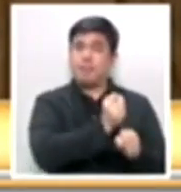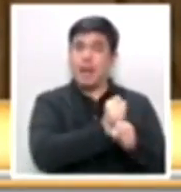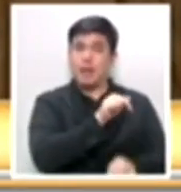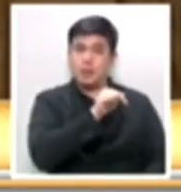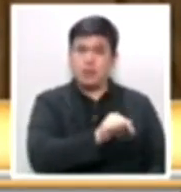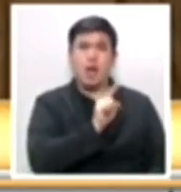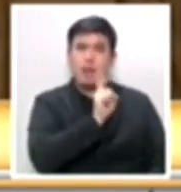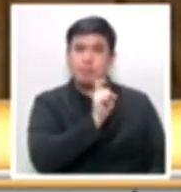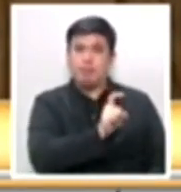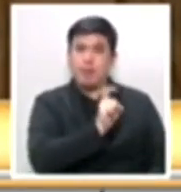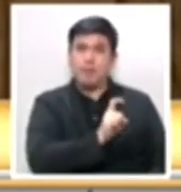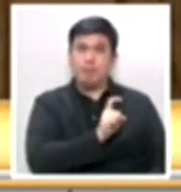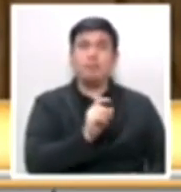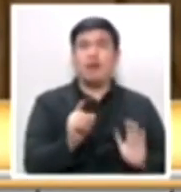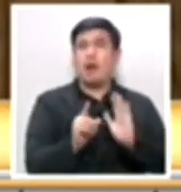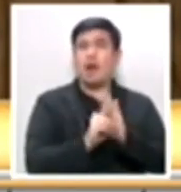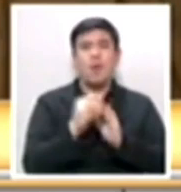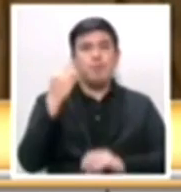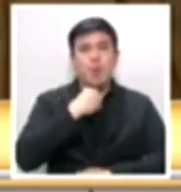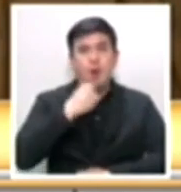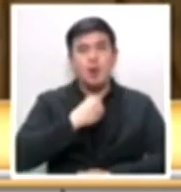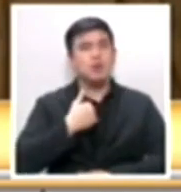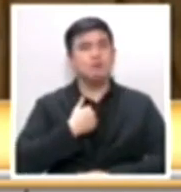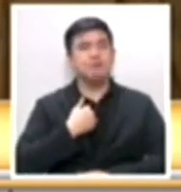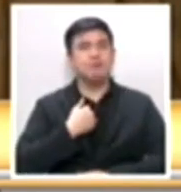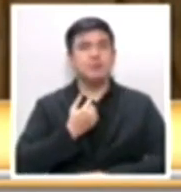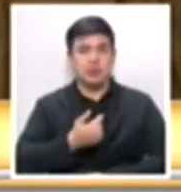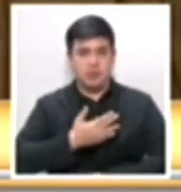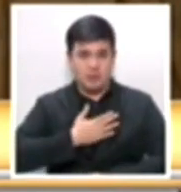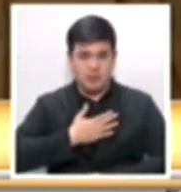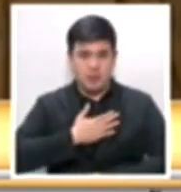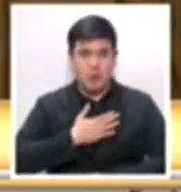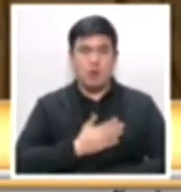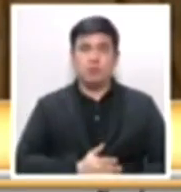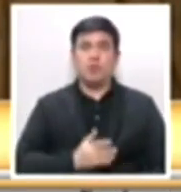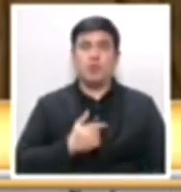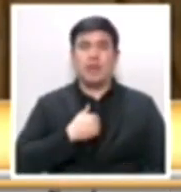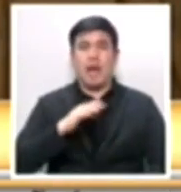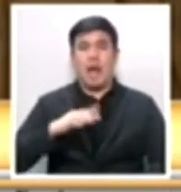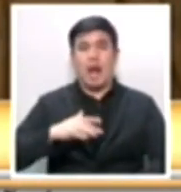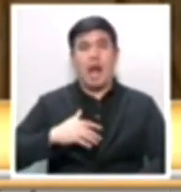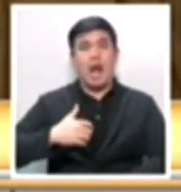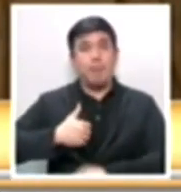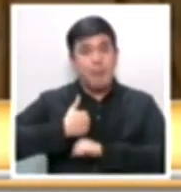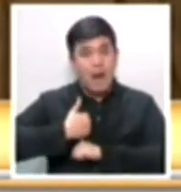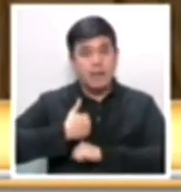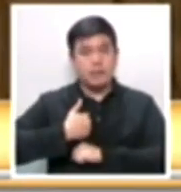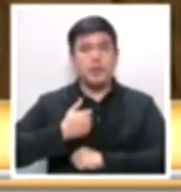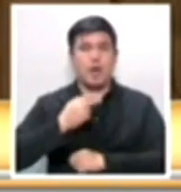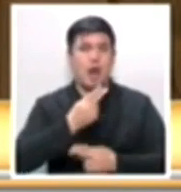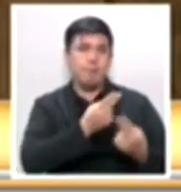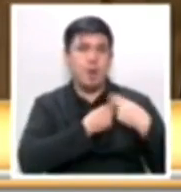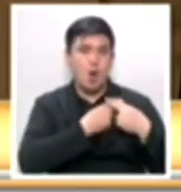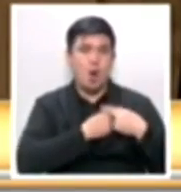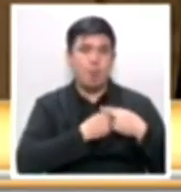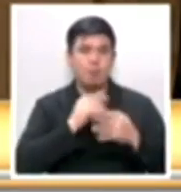สอบถามแล้วสอบถามอีกในกรณีนี้ว่าเราเป็นคนที่ไปถืออำนาจรัฐในการที่จะทำให้เกิดความเจ